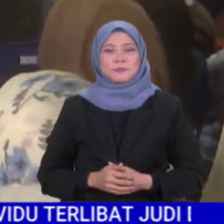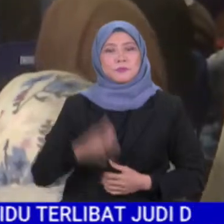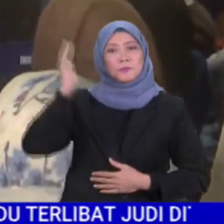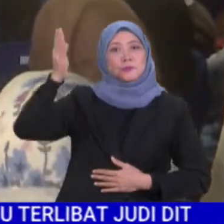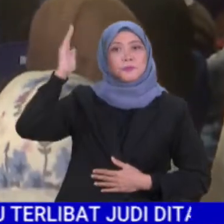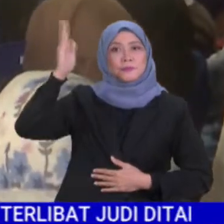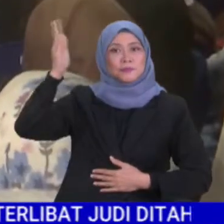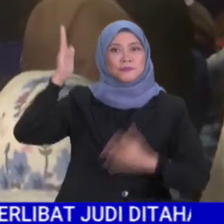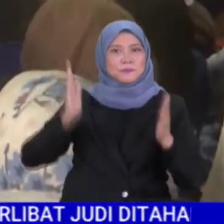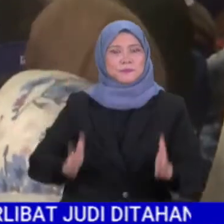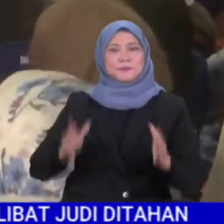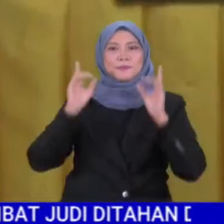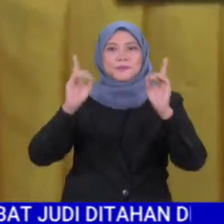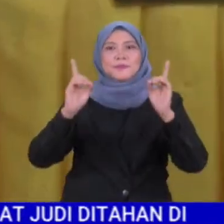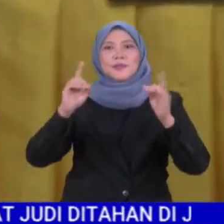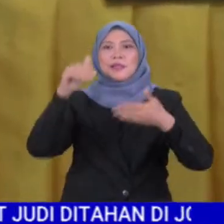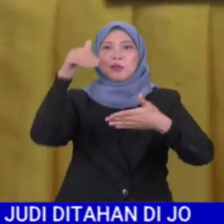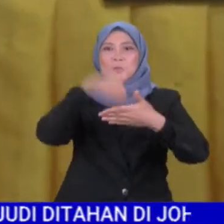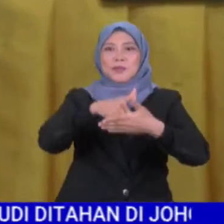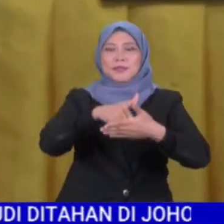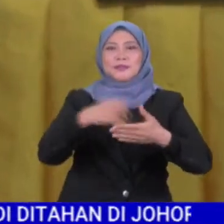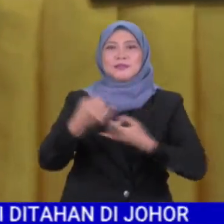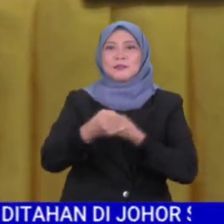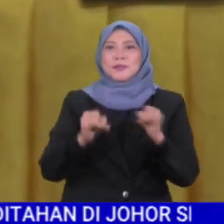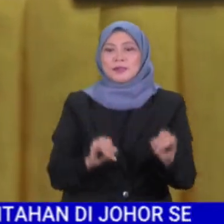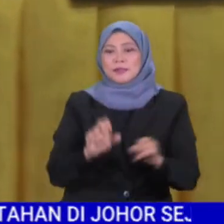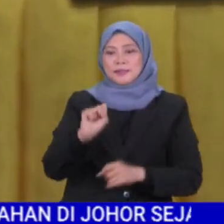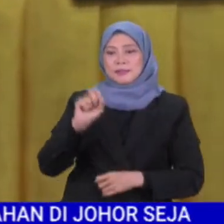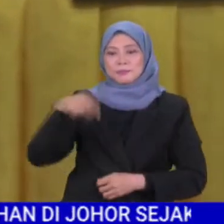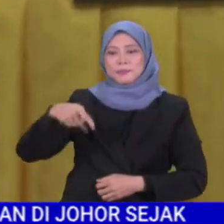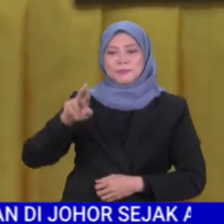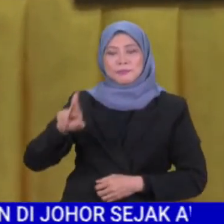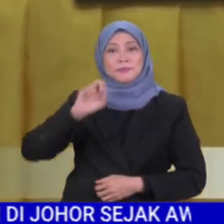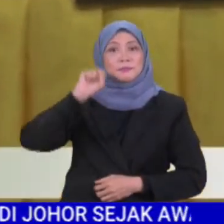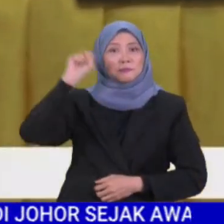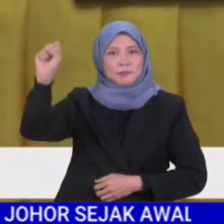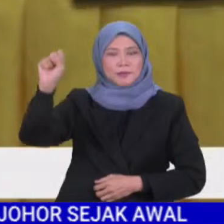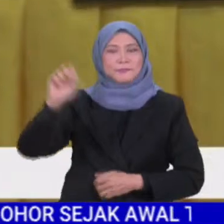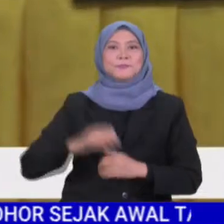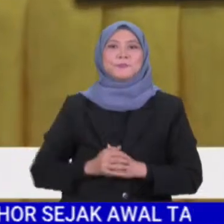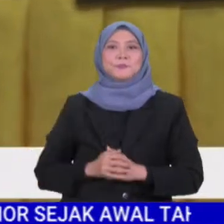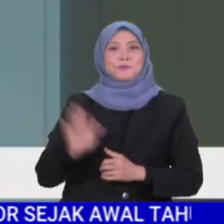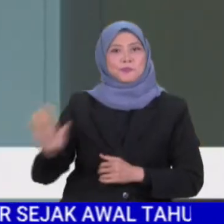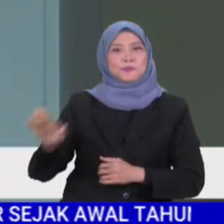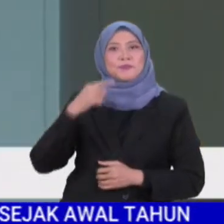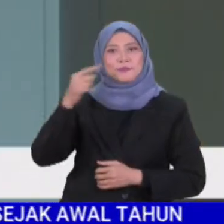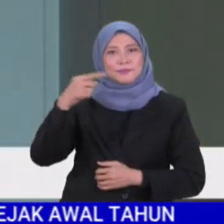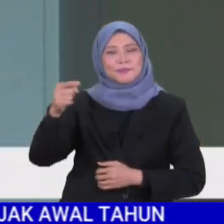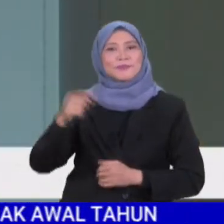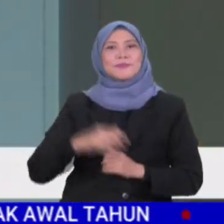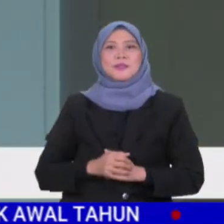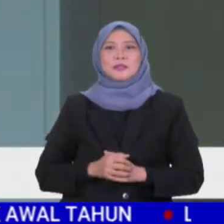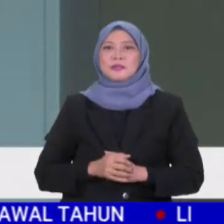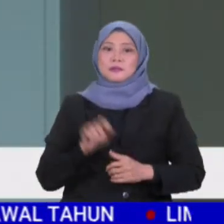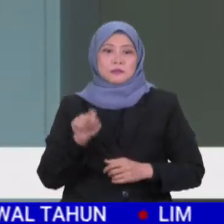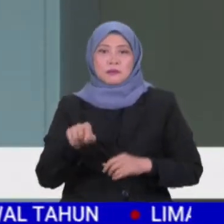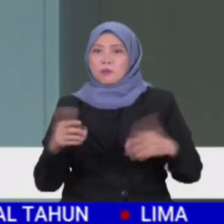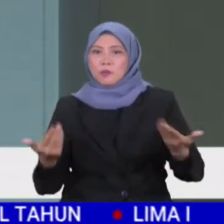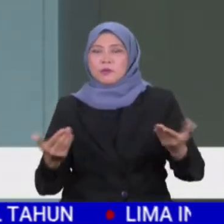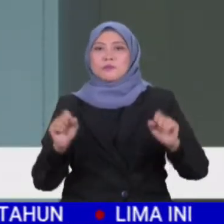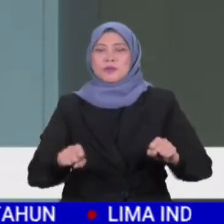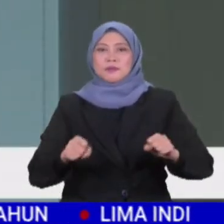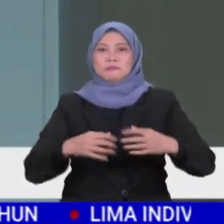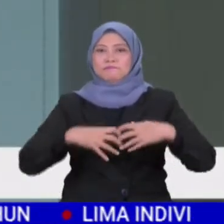Penceramah utama pendidikan pengundi Pejabat SPR Negeri Sabah Norhana Kausar Mat Darwis berkata, langkah itu juga berupaya